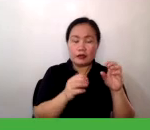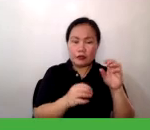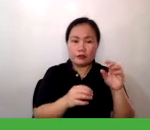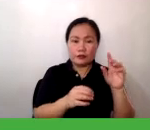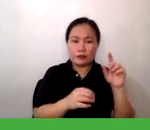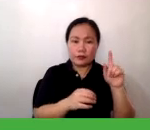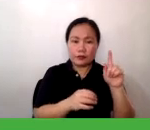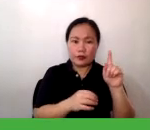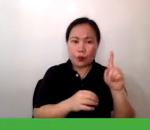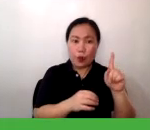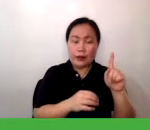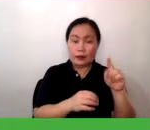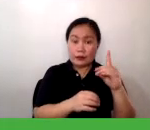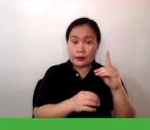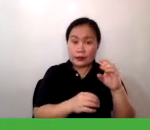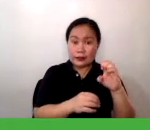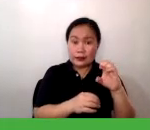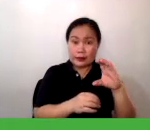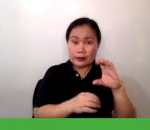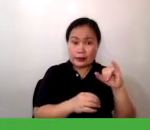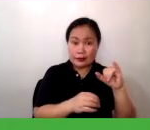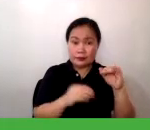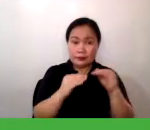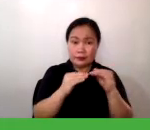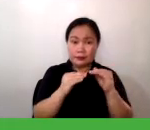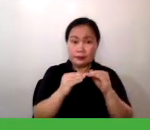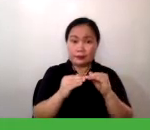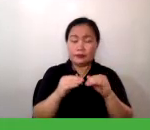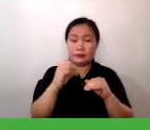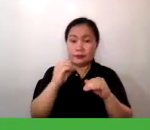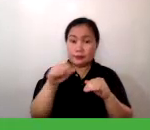0.01 meters. Okay?